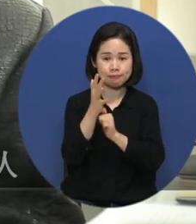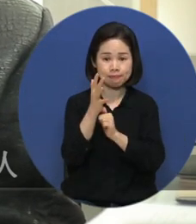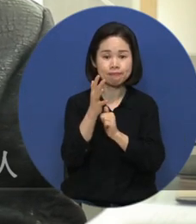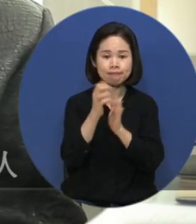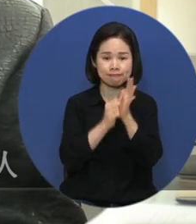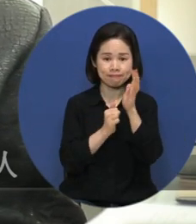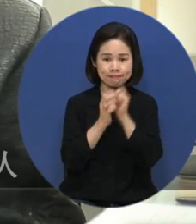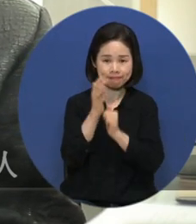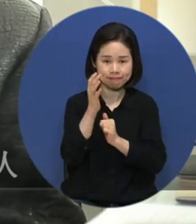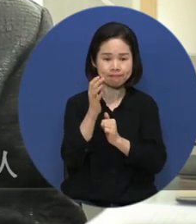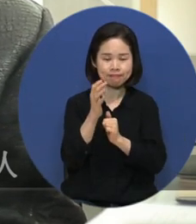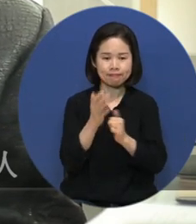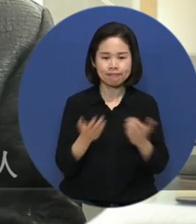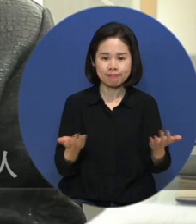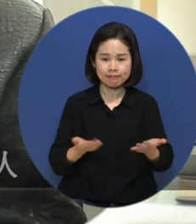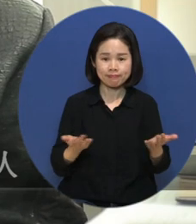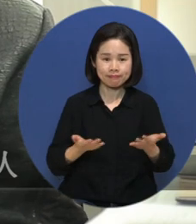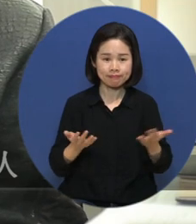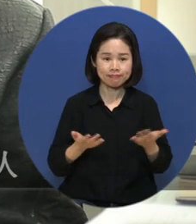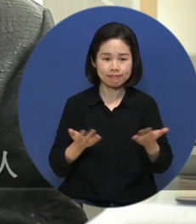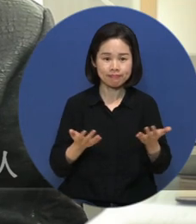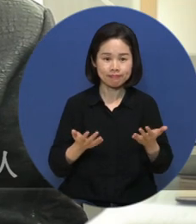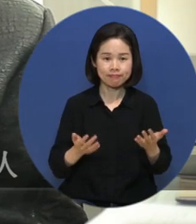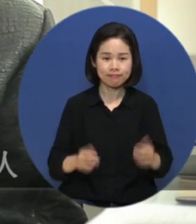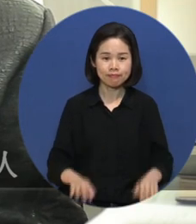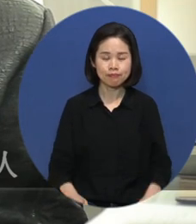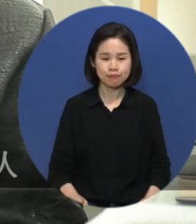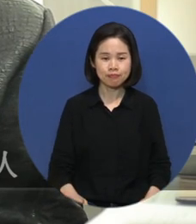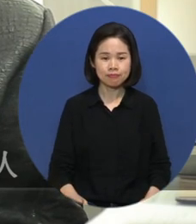장갑도 끼고 그러고서 작업을 하고 있습니다.